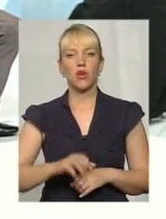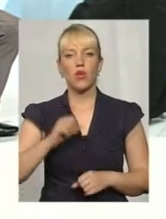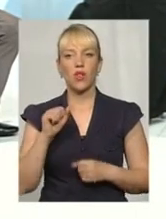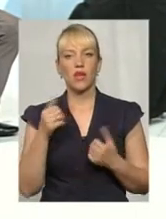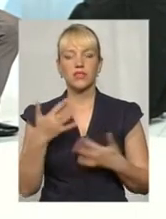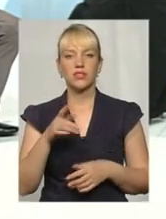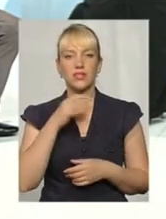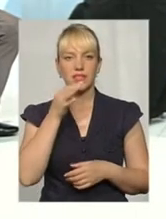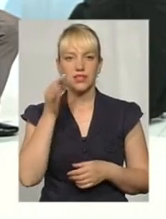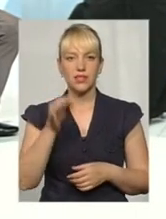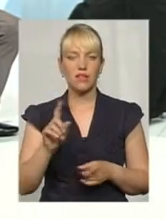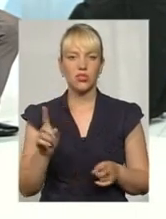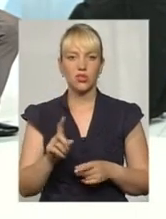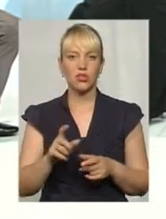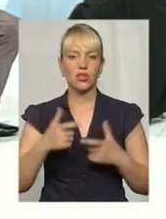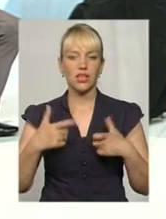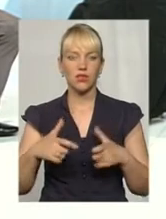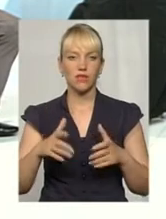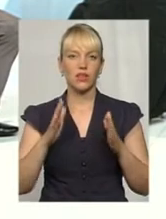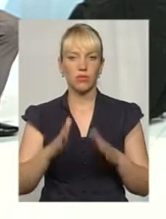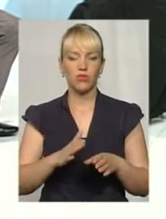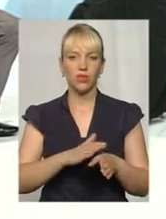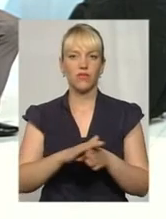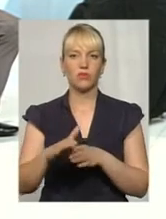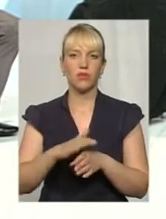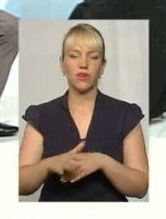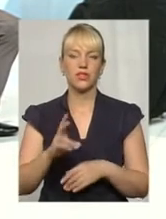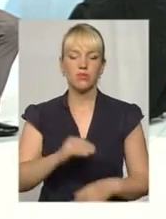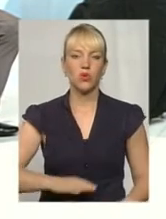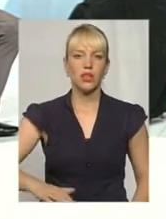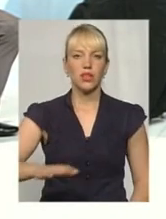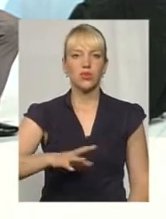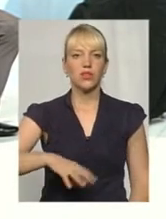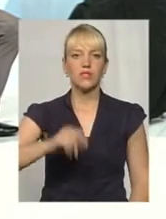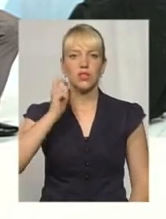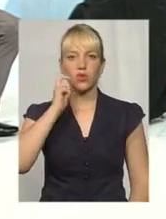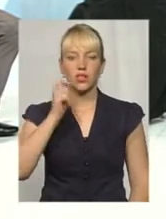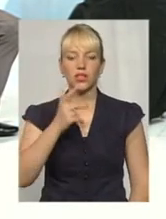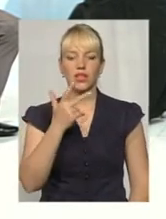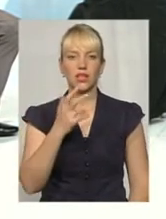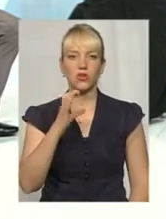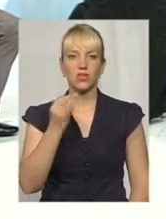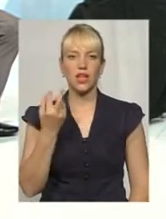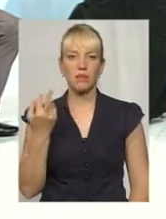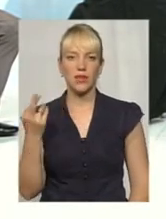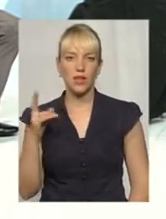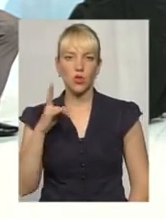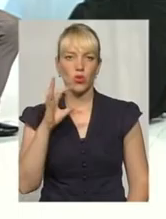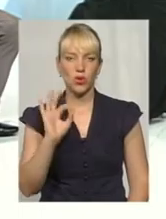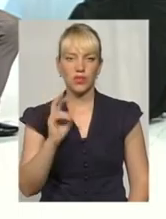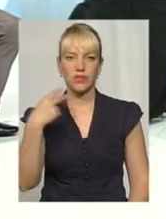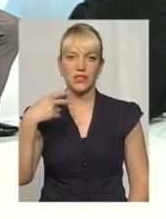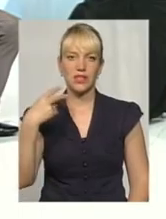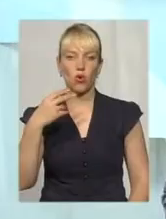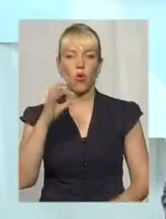те, що тестування буде відбуватися по території всієї України 3 серпня, але о